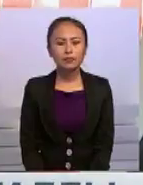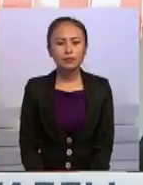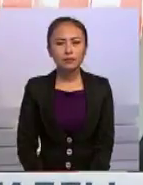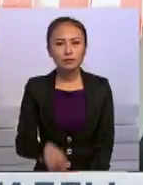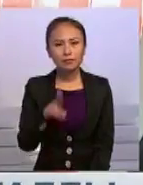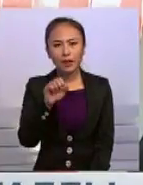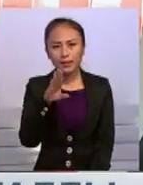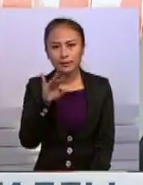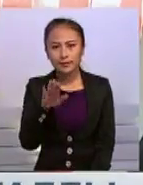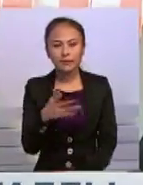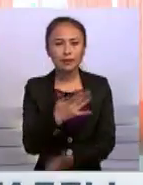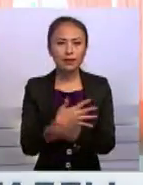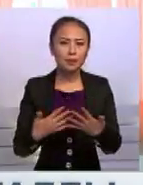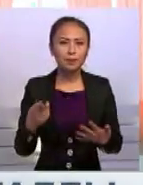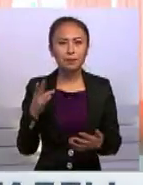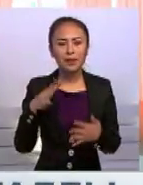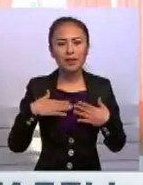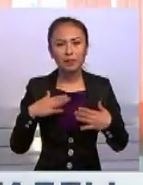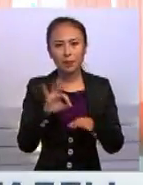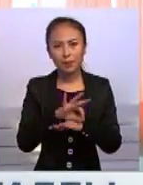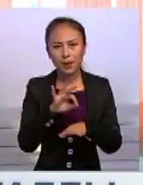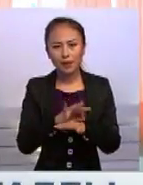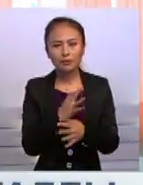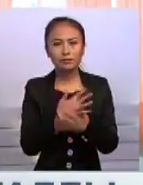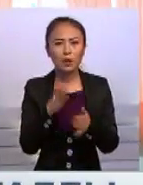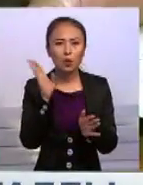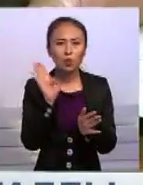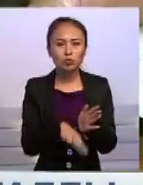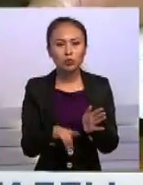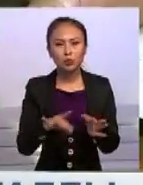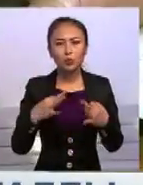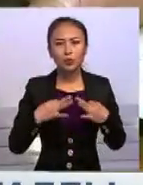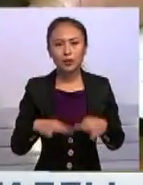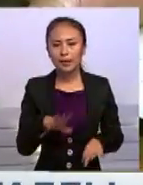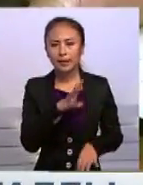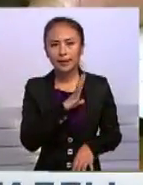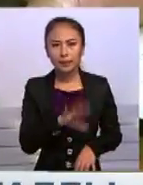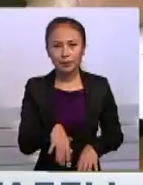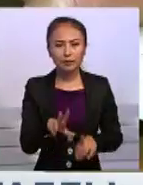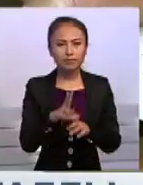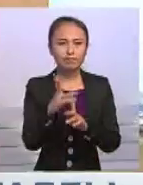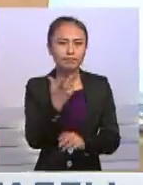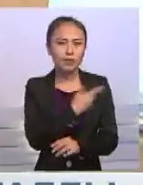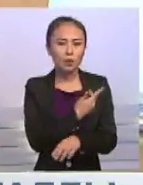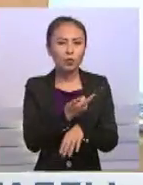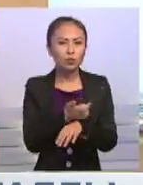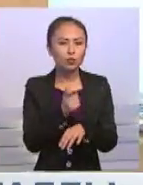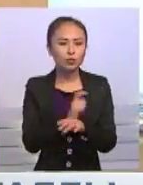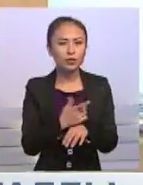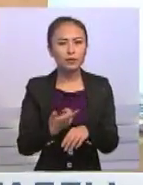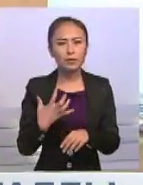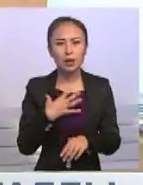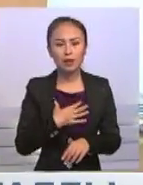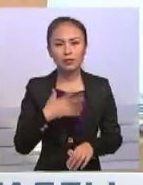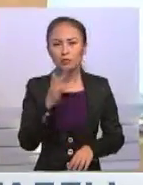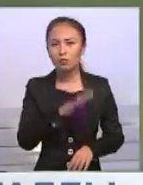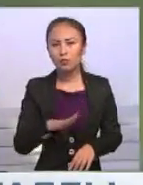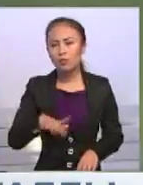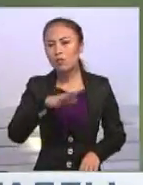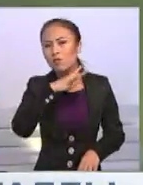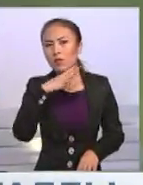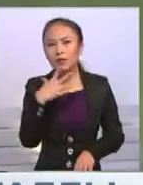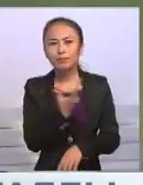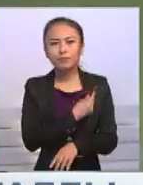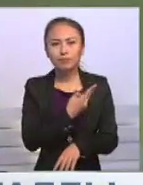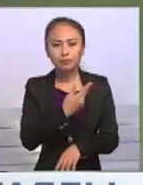Атит, демікпе және пневмония. Осы секілді асқынулардың алдын алу үшін вакцина егу маңызды. Көп балалы ана Самал Мынбаева да